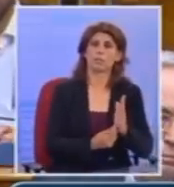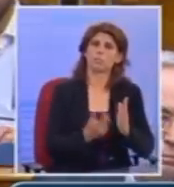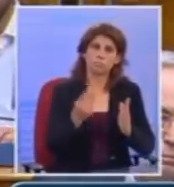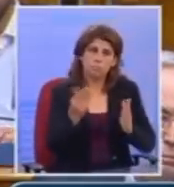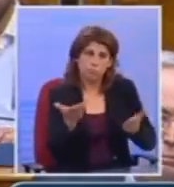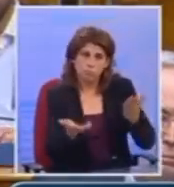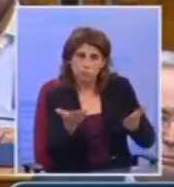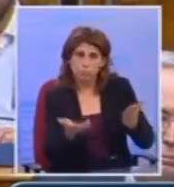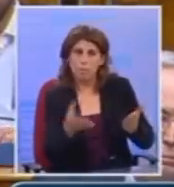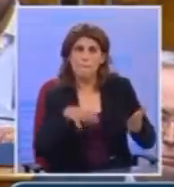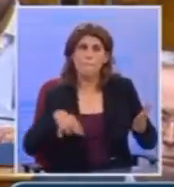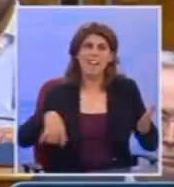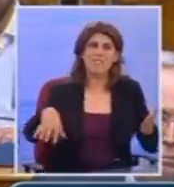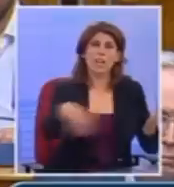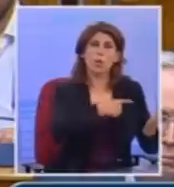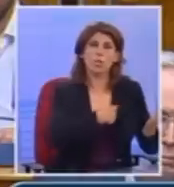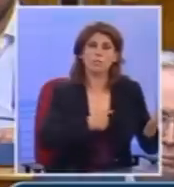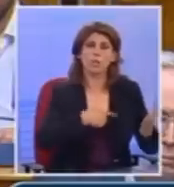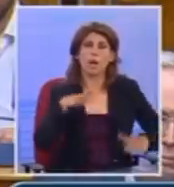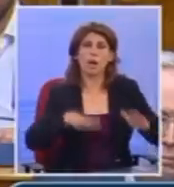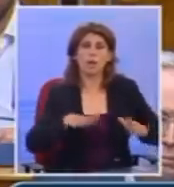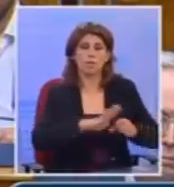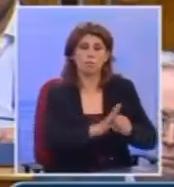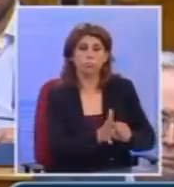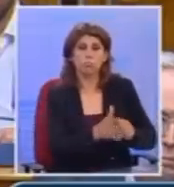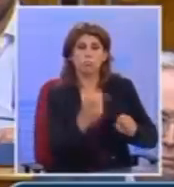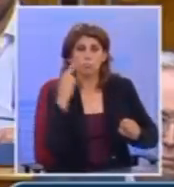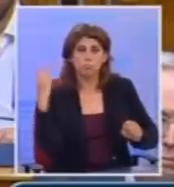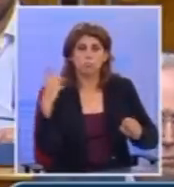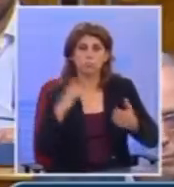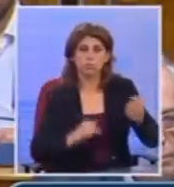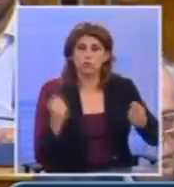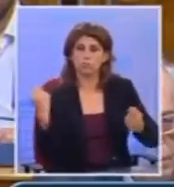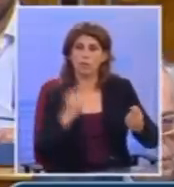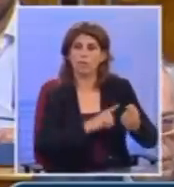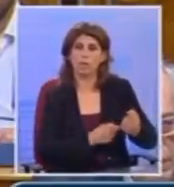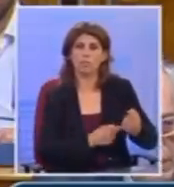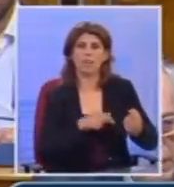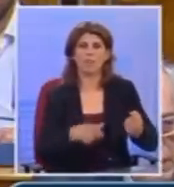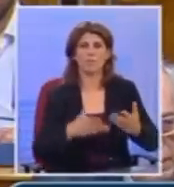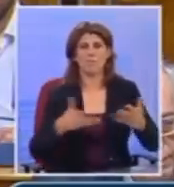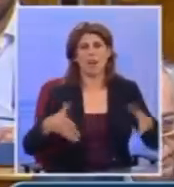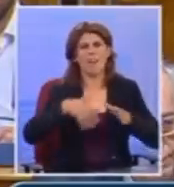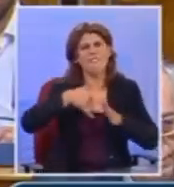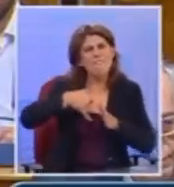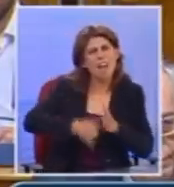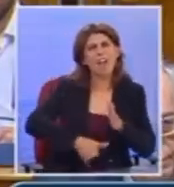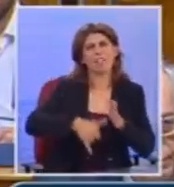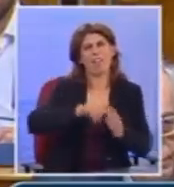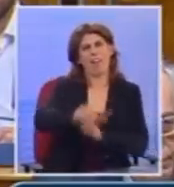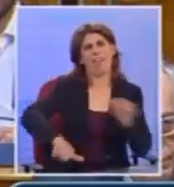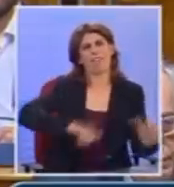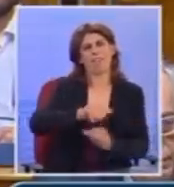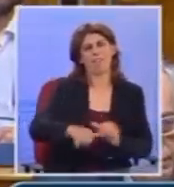τους περιφερειακούς διευθυντές με βάση την ακαδημαϊκή τους πληρότητα. Αλλά αυτό απαιτεί έναν ουσιαστικό διάλογο για μεγάλες και ριζικές τομές στη δημόσια διοίκηση.